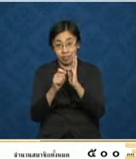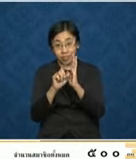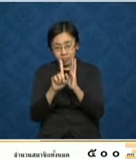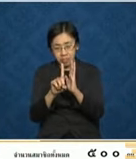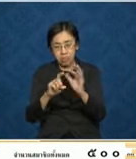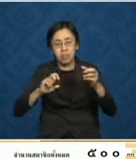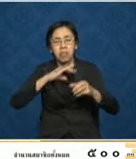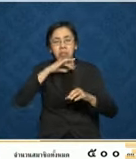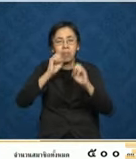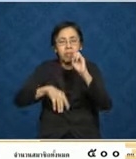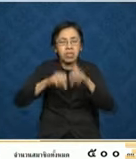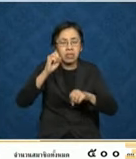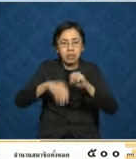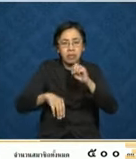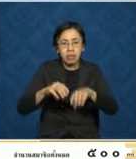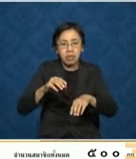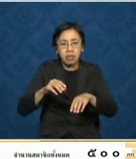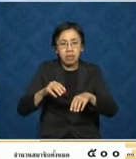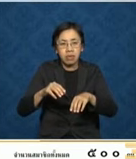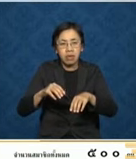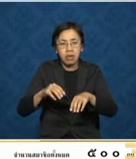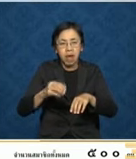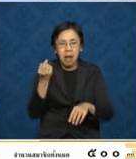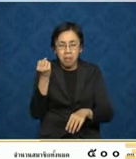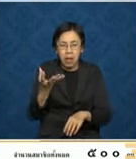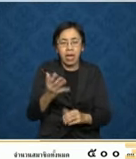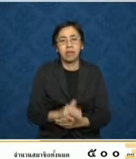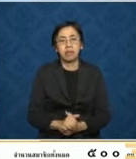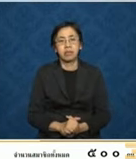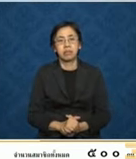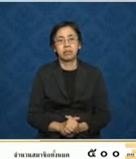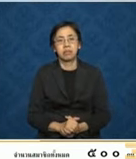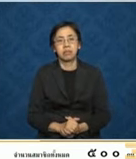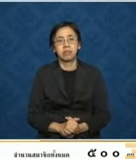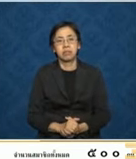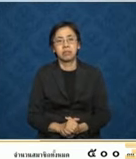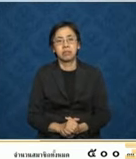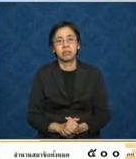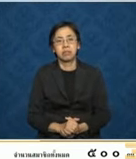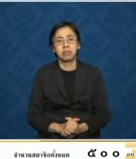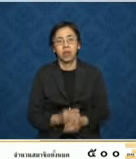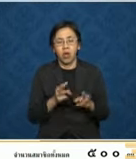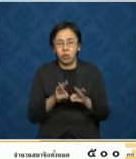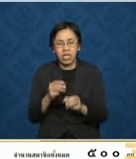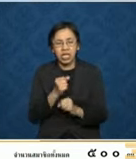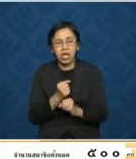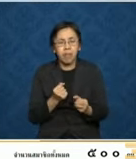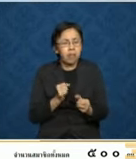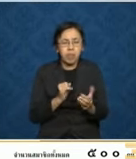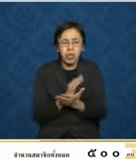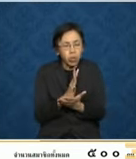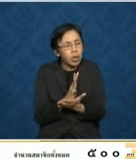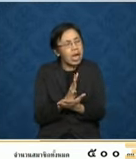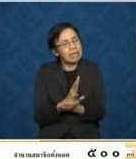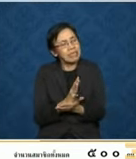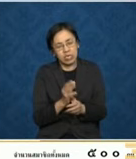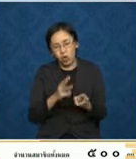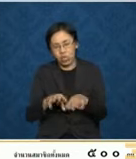ปริมาณขยะสูงมากนะคะที่กำจัดไม่ถูกต้องตามหลักวิชาการน